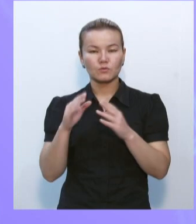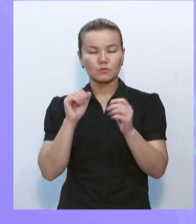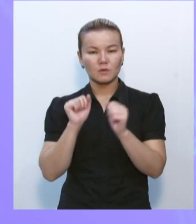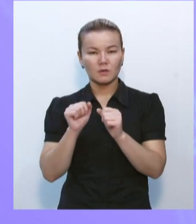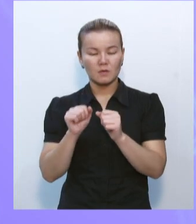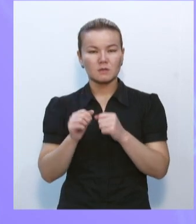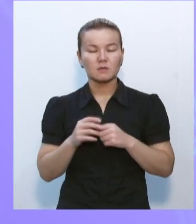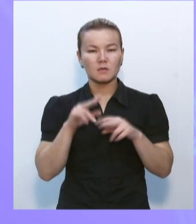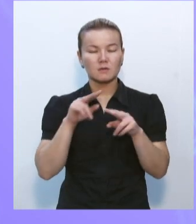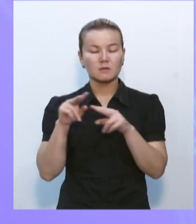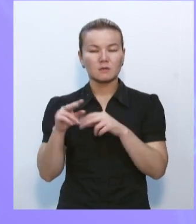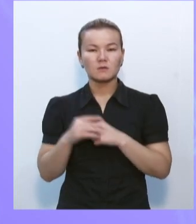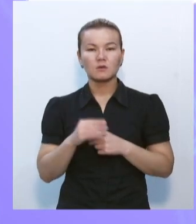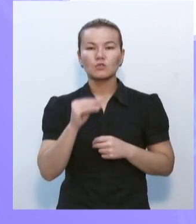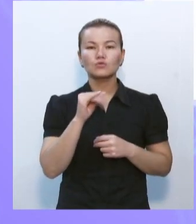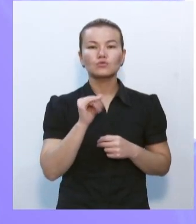Жүк.